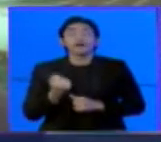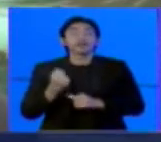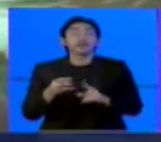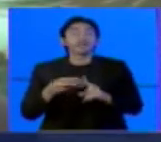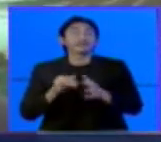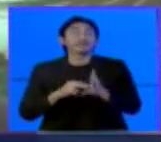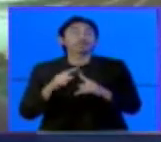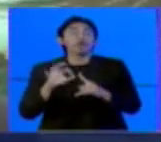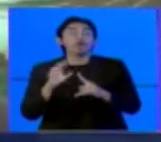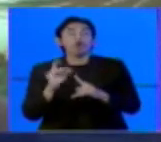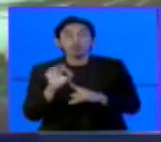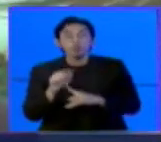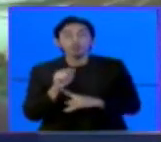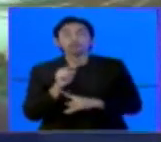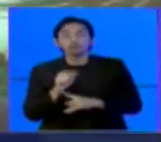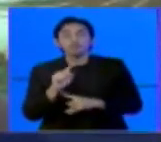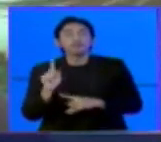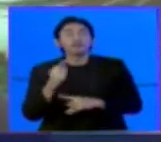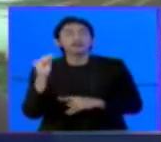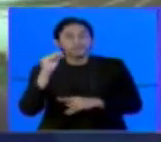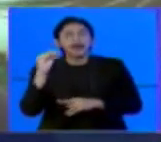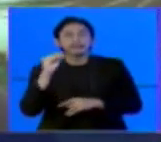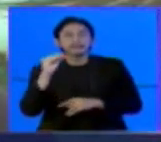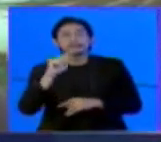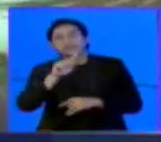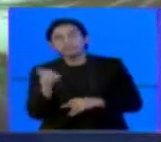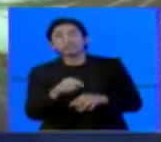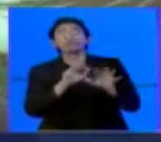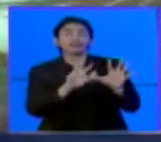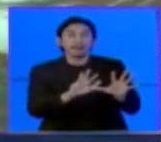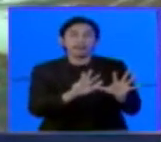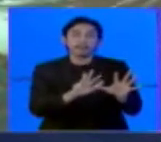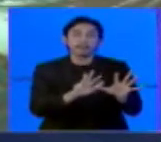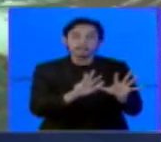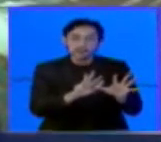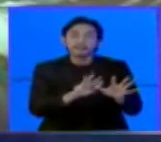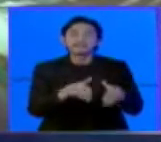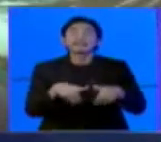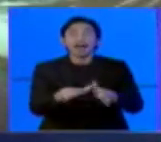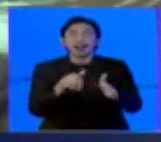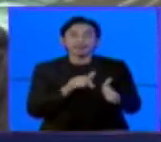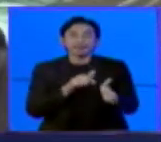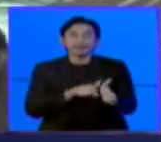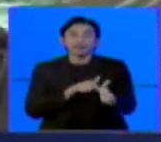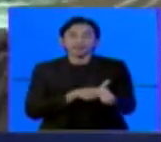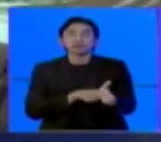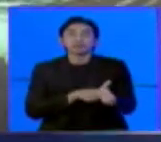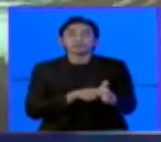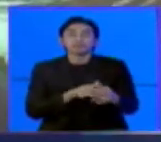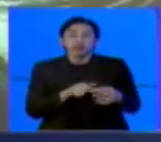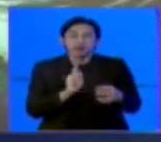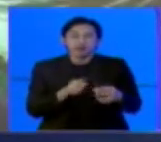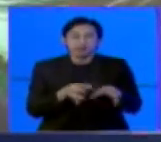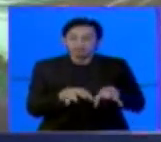sudah mulai berjalan jam-jam segitu sampai jam 09.00 Jalan Raya IDP tapi Takan dengan jarak satu setengah meter dari satu tempat ke tempat